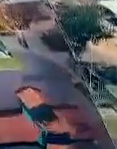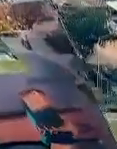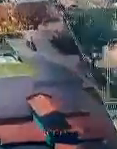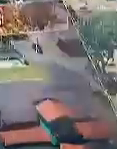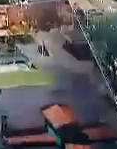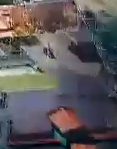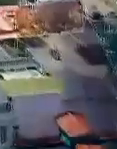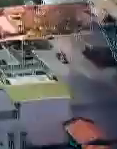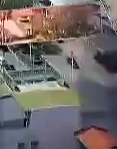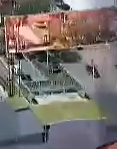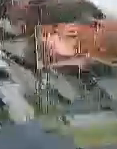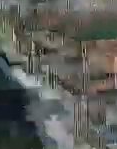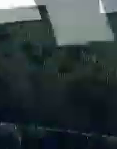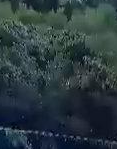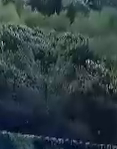genggamanku